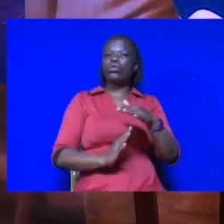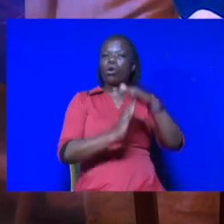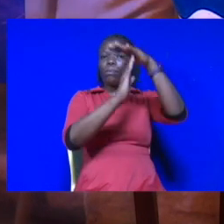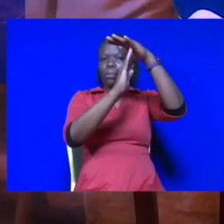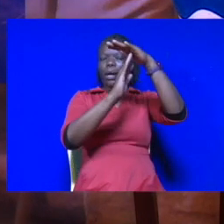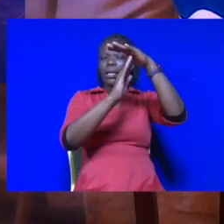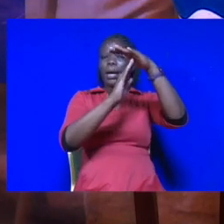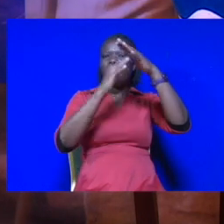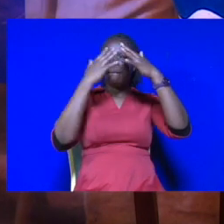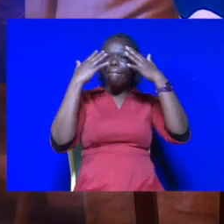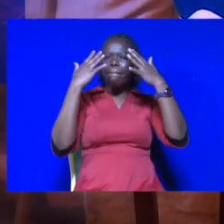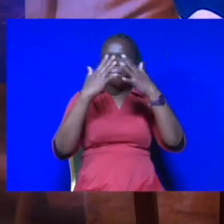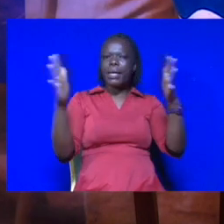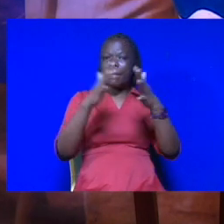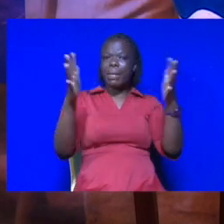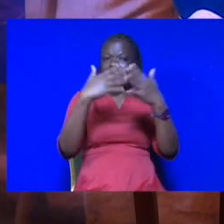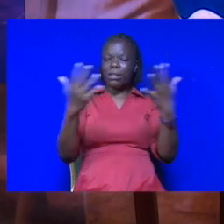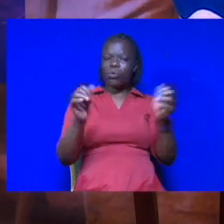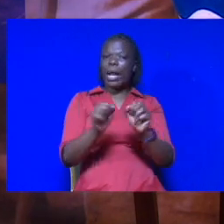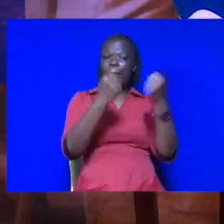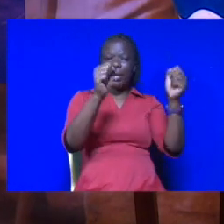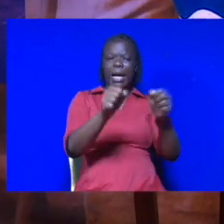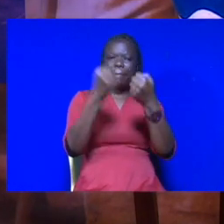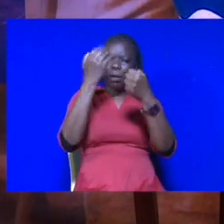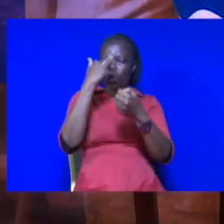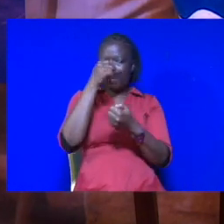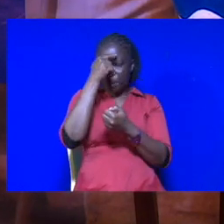na makubwa yatafanyika kwa sababu